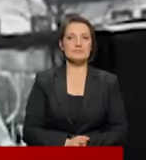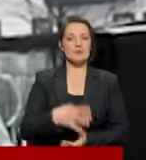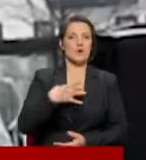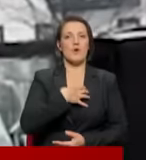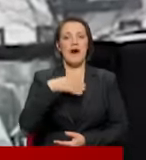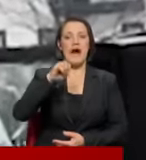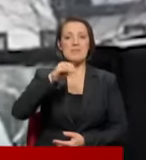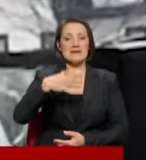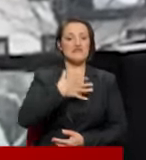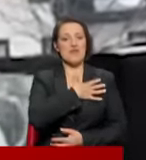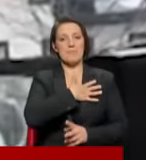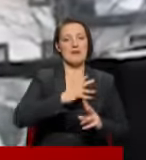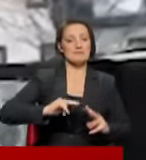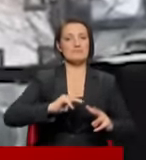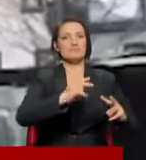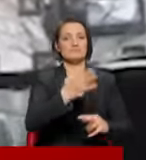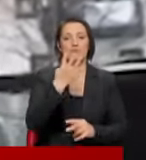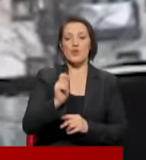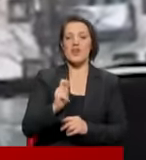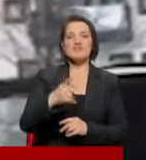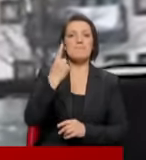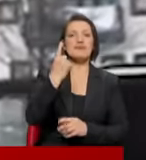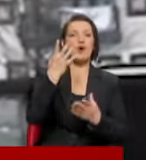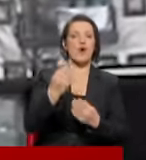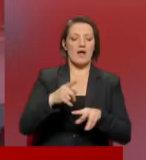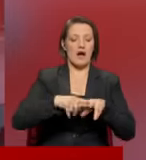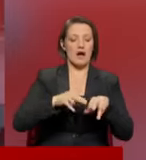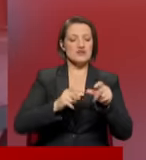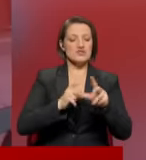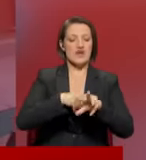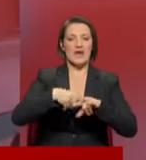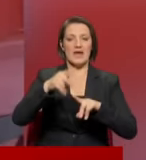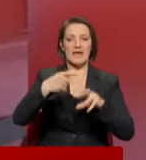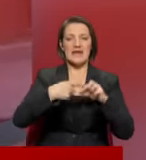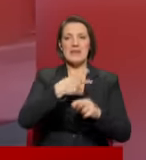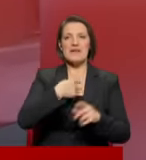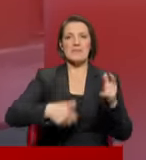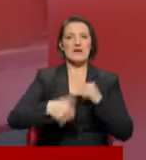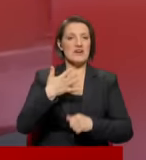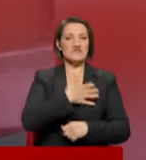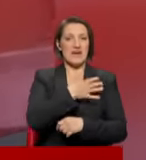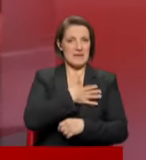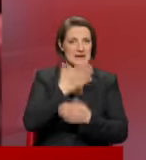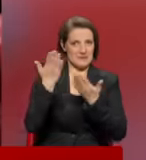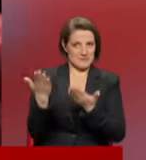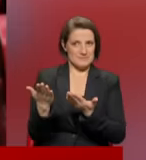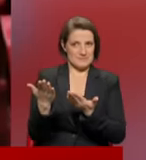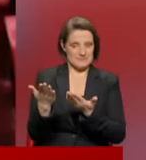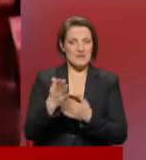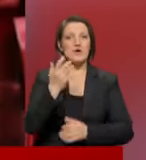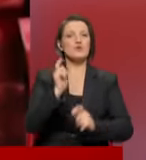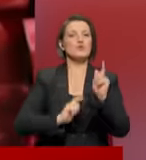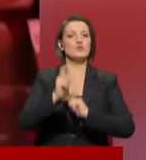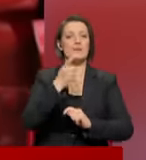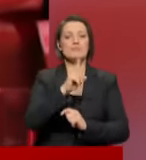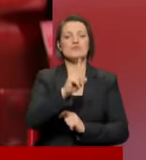Konya'da AK Parti'den CHP'ye geçen 4 ilçeden biri olan Akşehir'de belediye başkanı CHP'li Ahmet Nuri Köksal